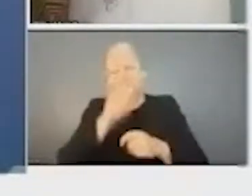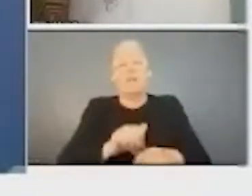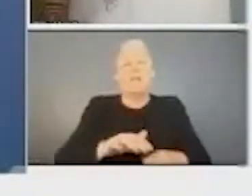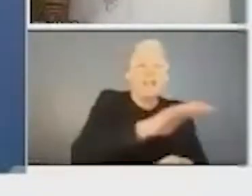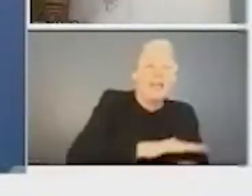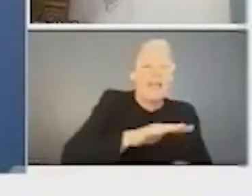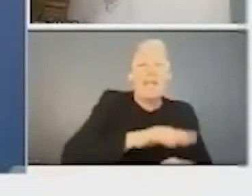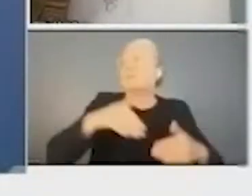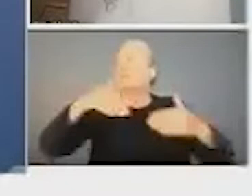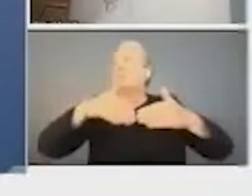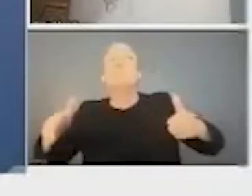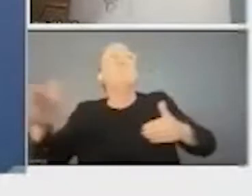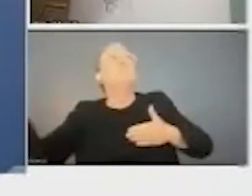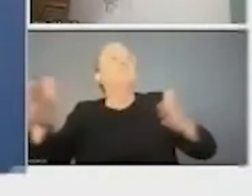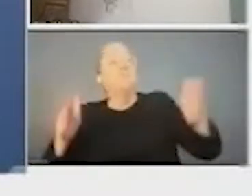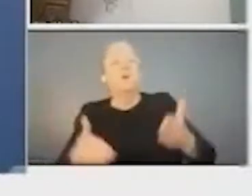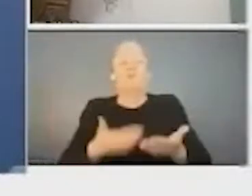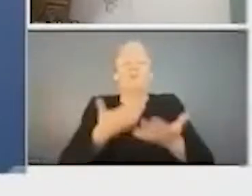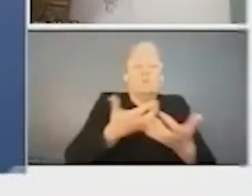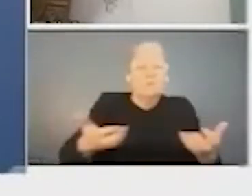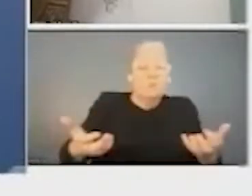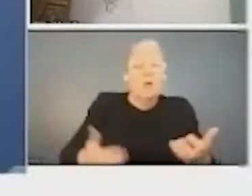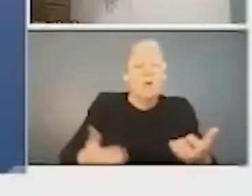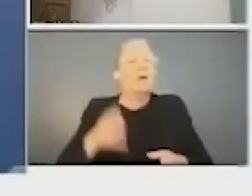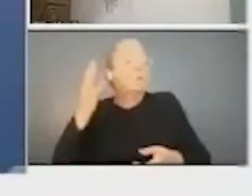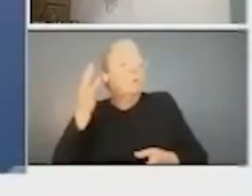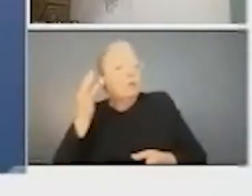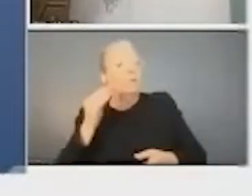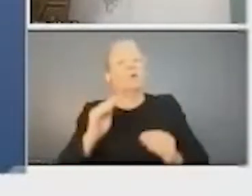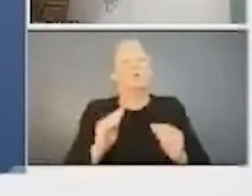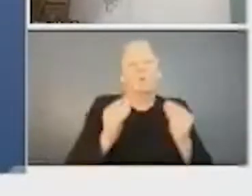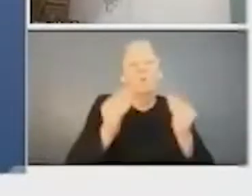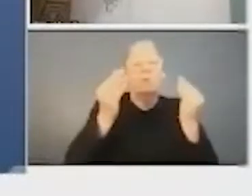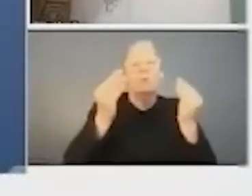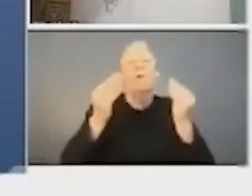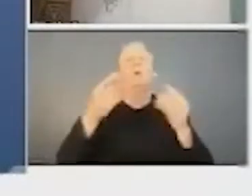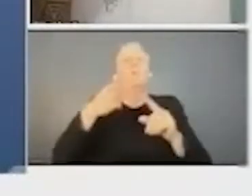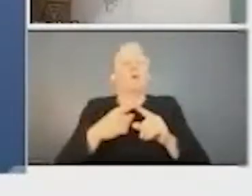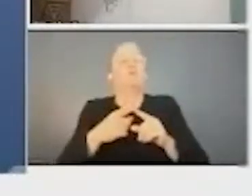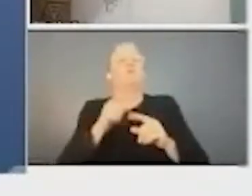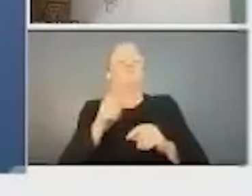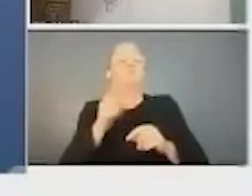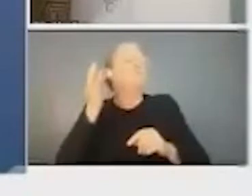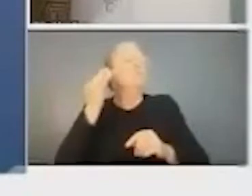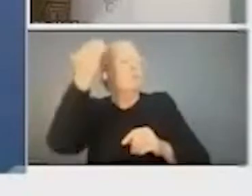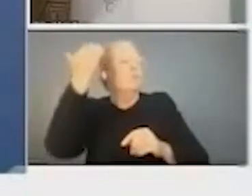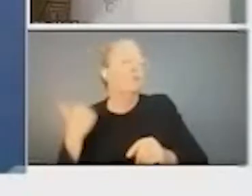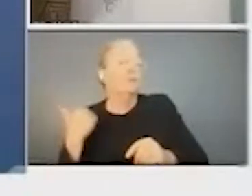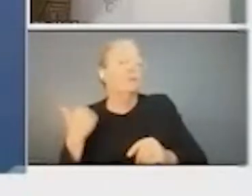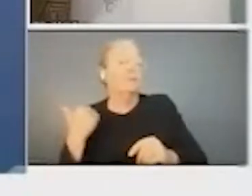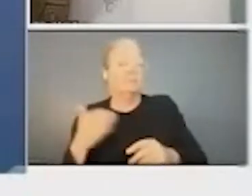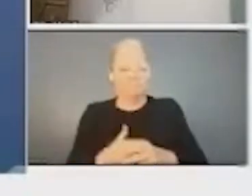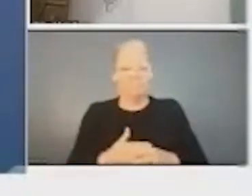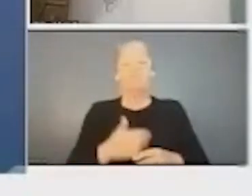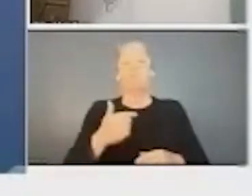في كل الأراضي وكل المجتمعات وكل الجماعات. أيضا أن المرأة تقوم بدور فعال، علينا